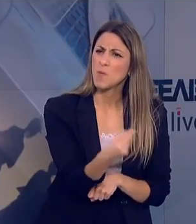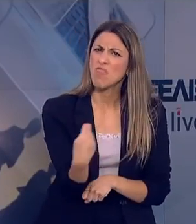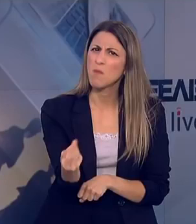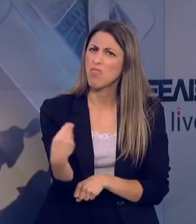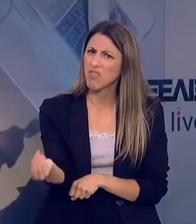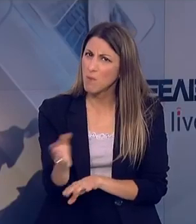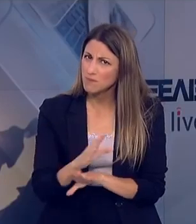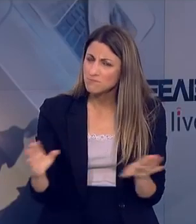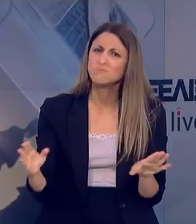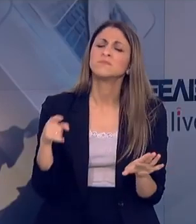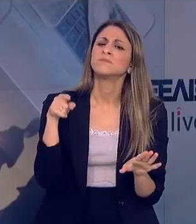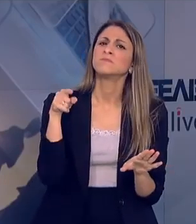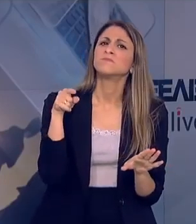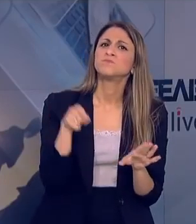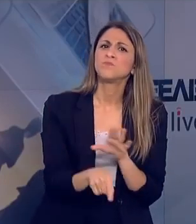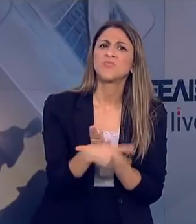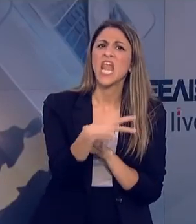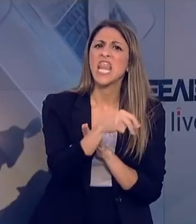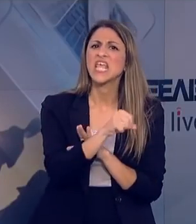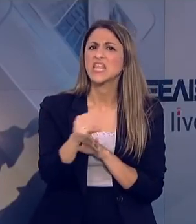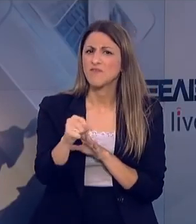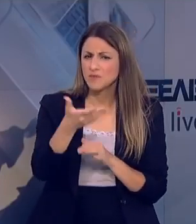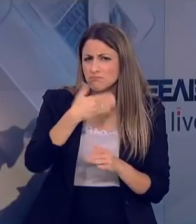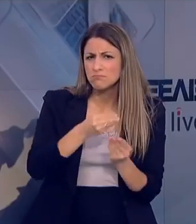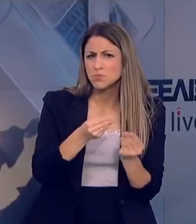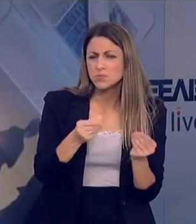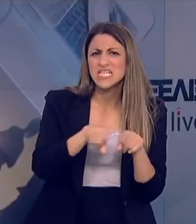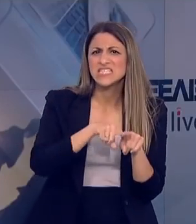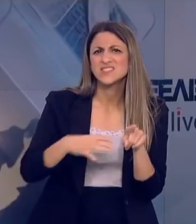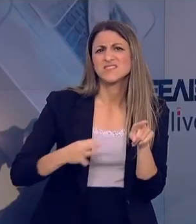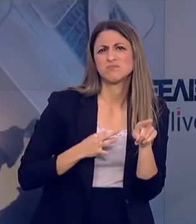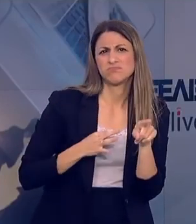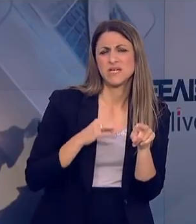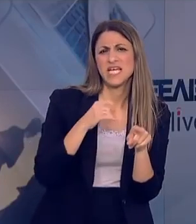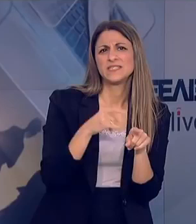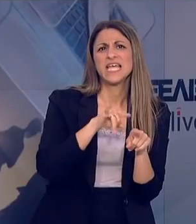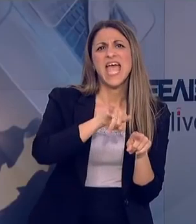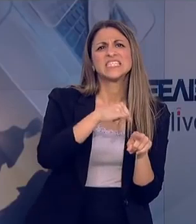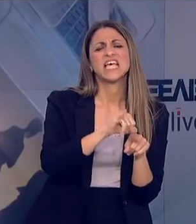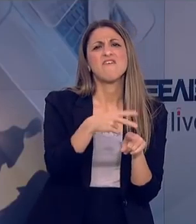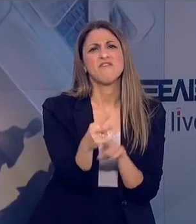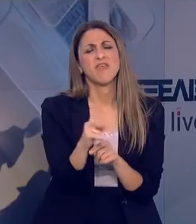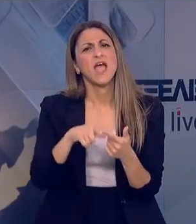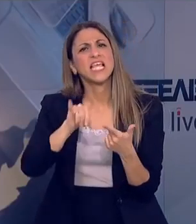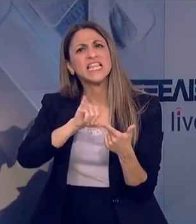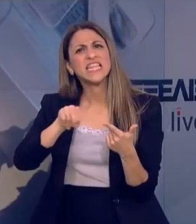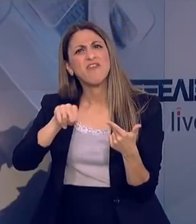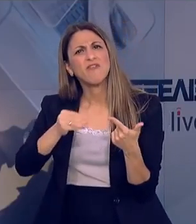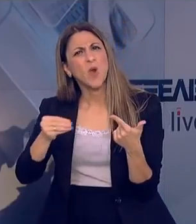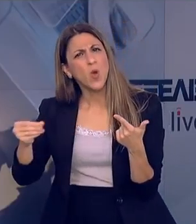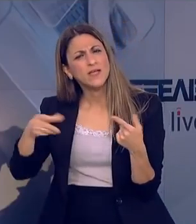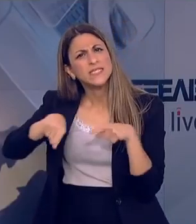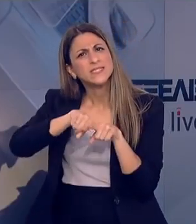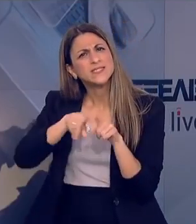ιδιότητες, δηλαδή η λοπιναβίρη, το ναβίρη όσον αφορά το αντιοικό του HIV και η ριμπαβιρίνη, ιντερφερόνη β' όσον αφορά τα